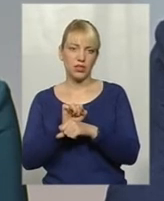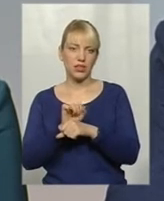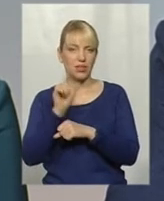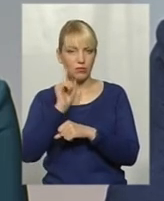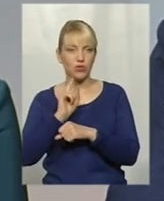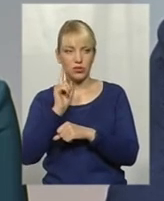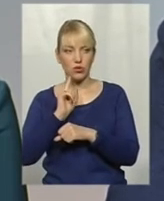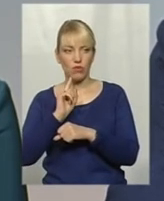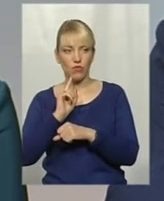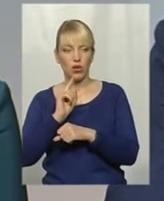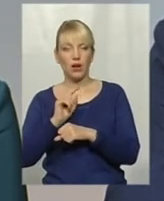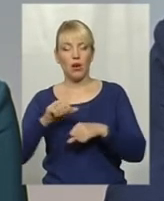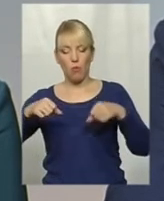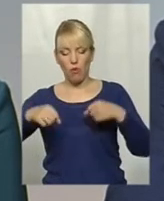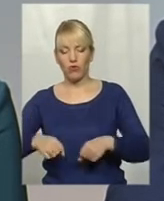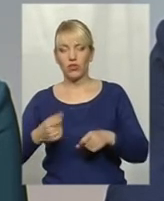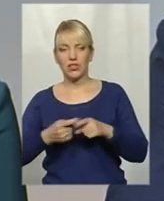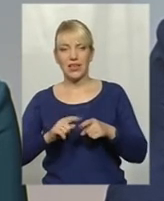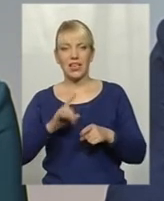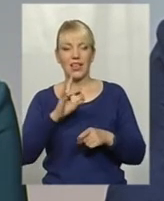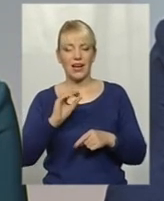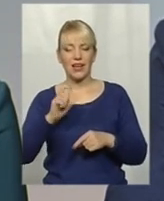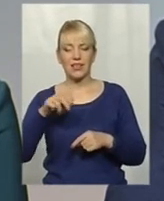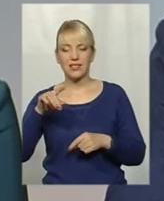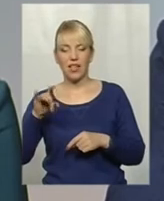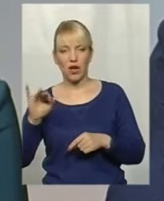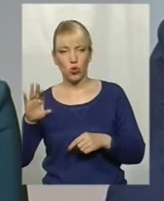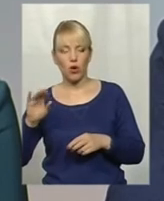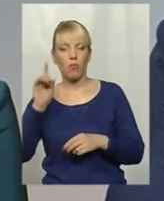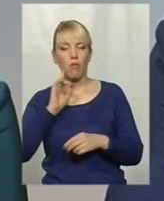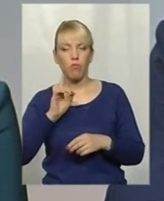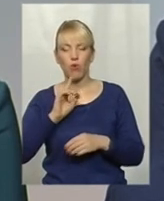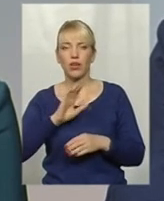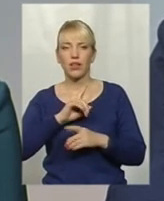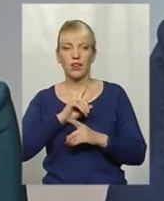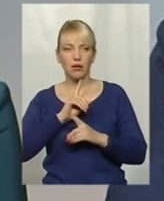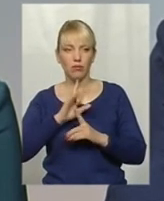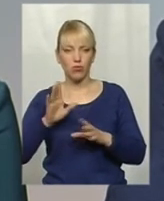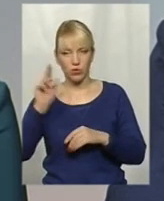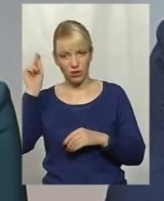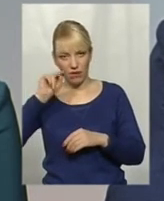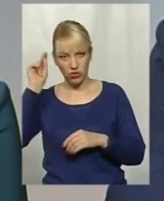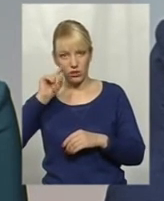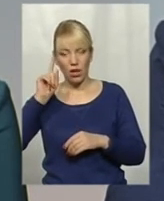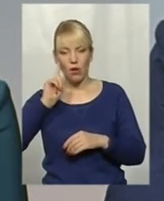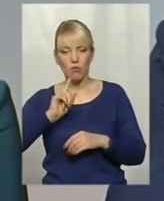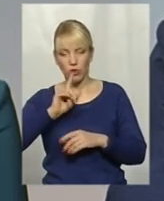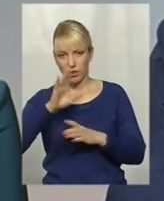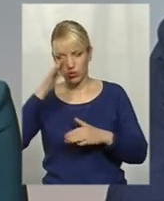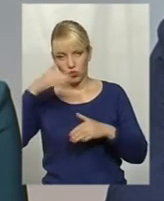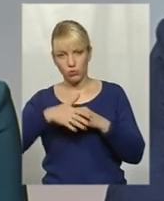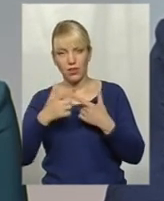тимчасово повноваження цього реєстратора до того часу, поки він не перейде навчання, поки він не зрозуміє, де його